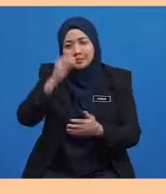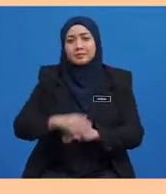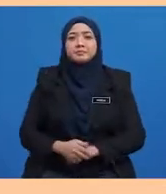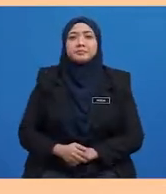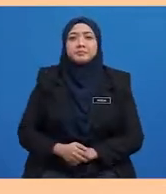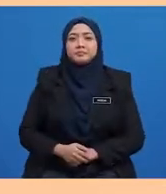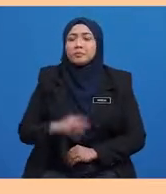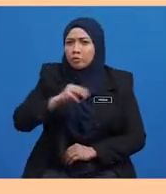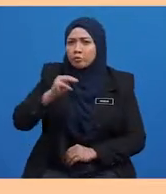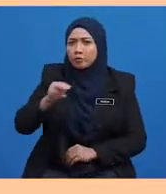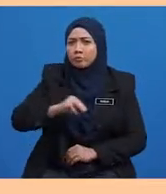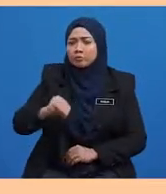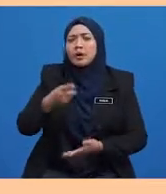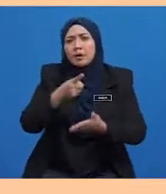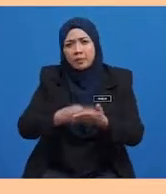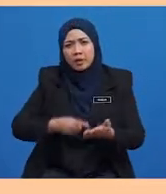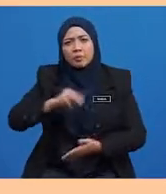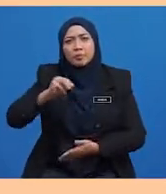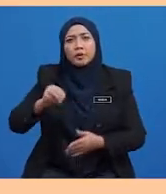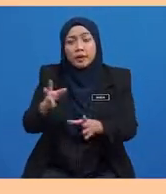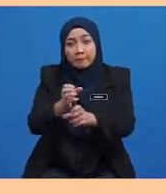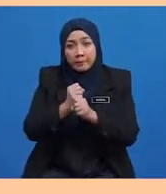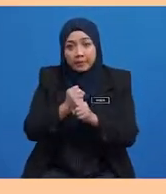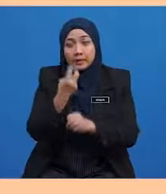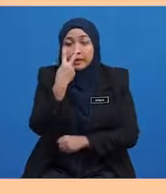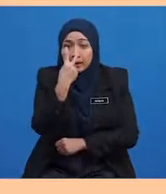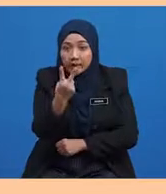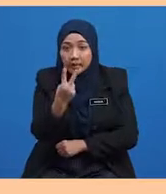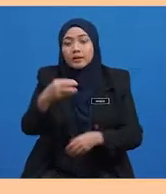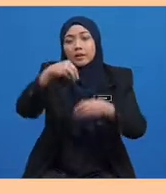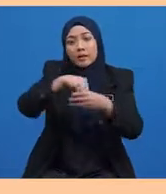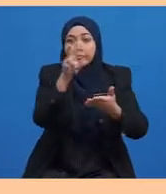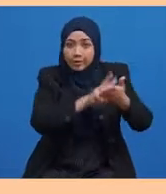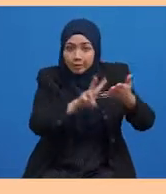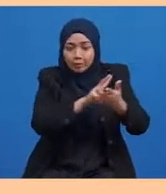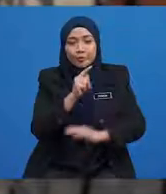Baik, murid-murid, apakah yang anda dapat tonton dalam video tersebut?